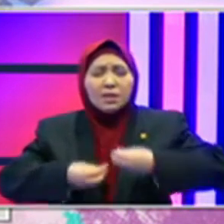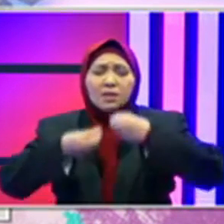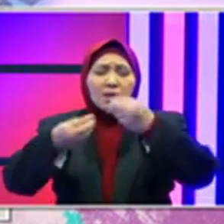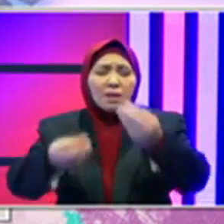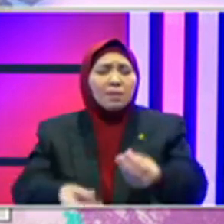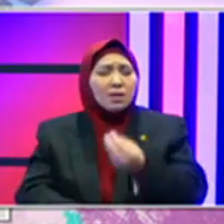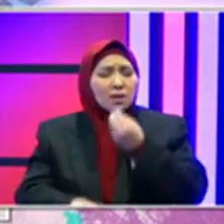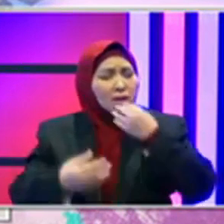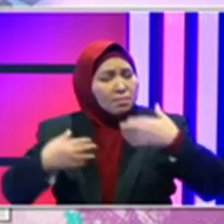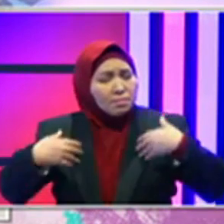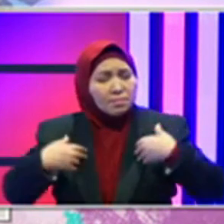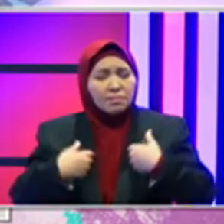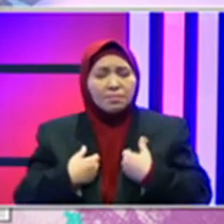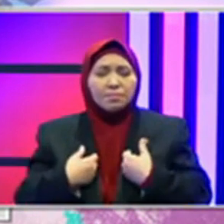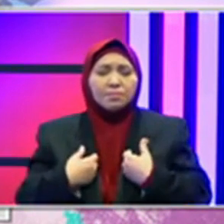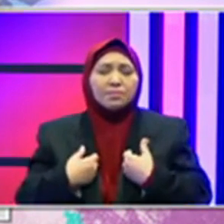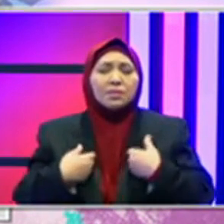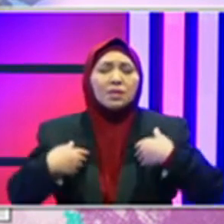أنعامكم